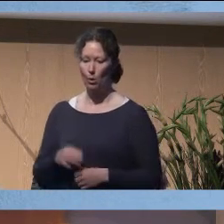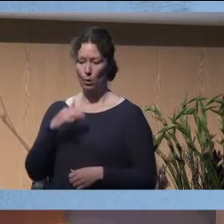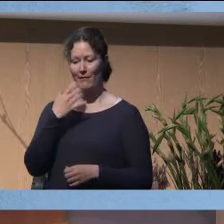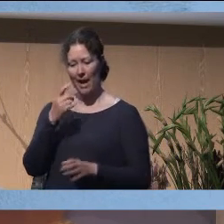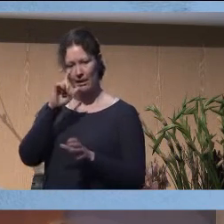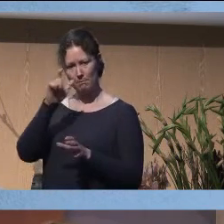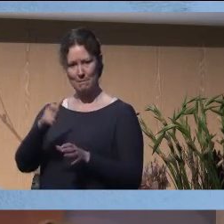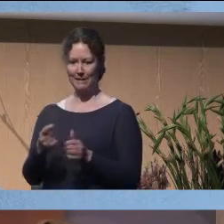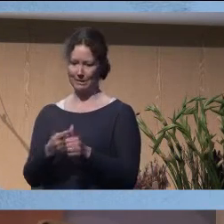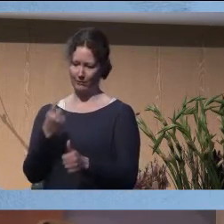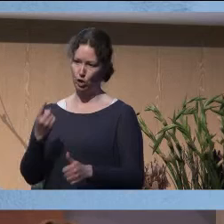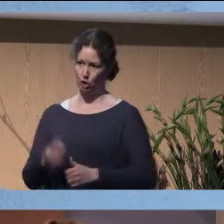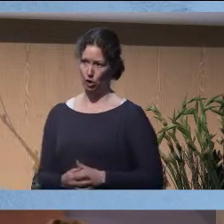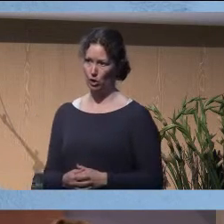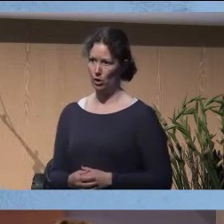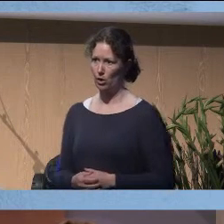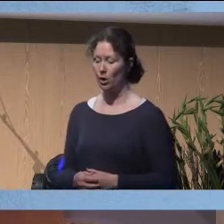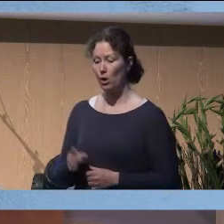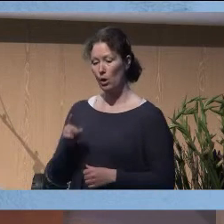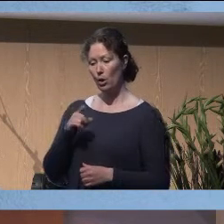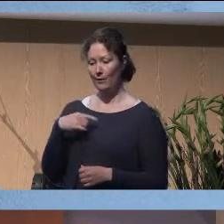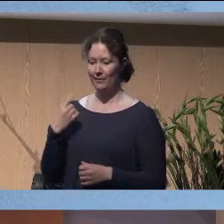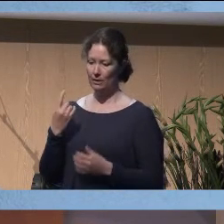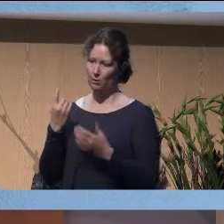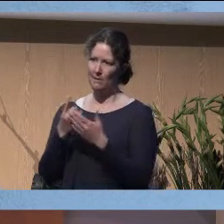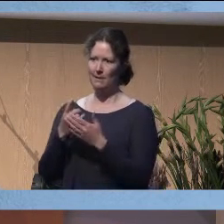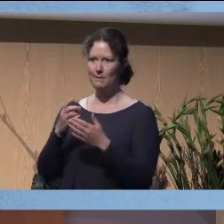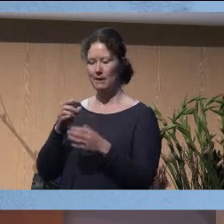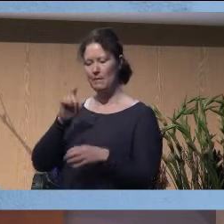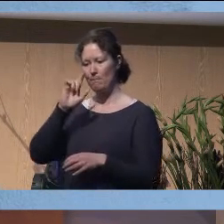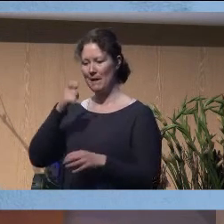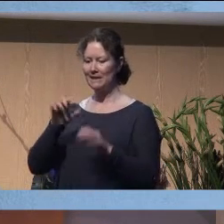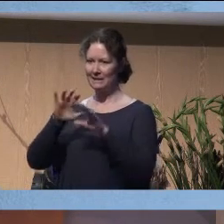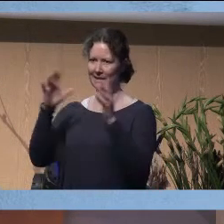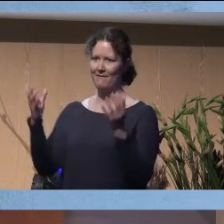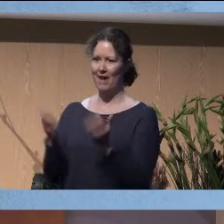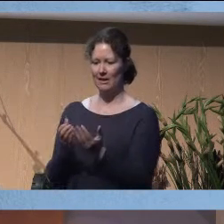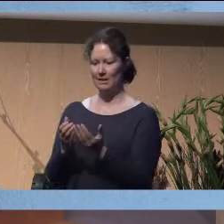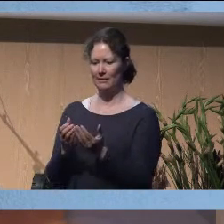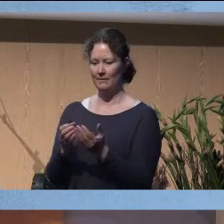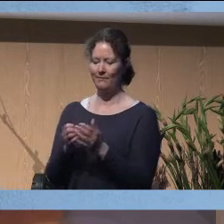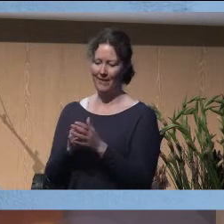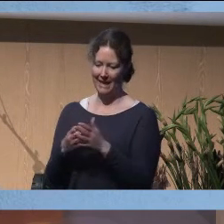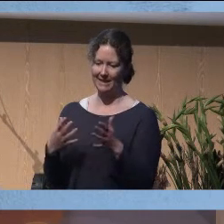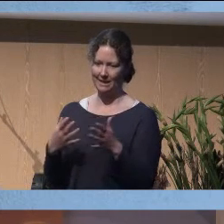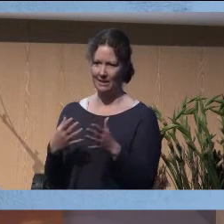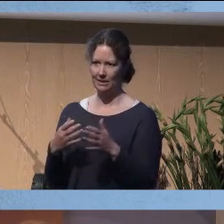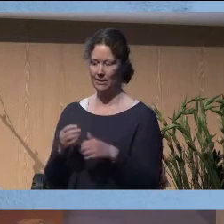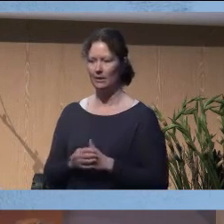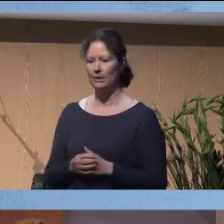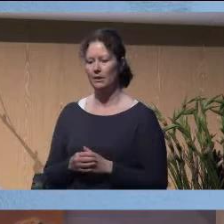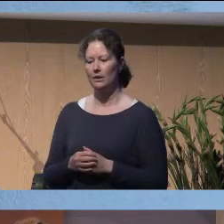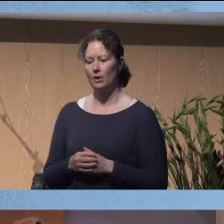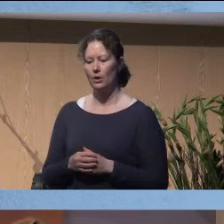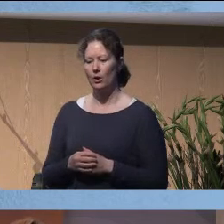først. Og vi kommer til menneskeverdet, spørsmålet om menneskeverd. Der